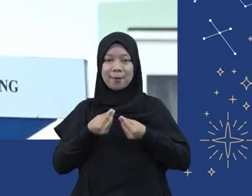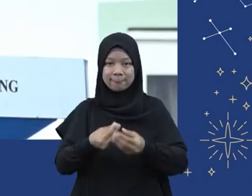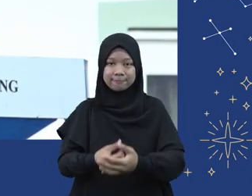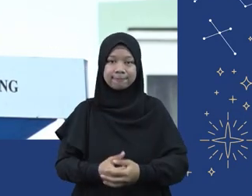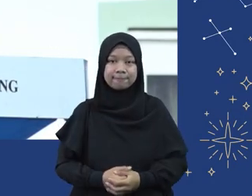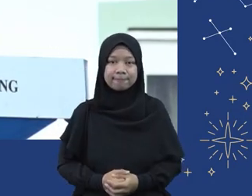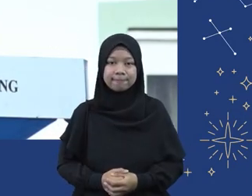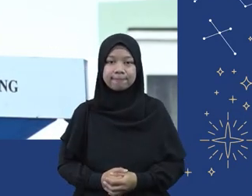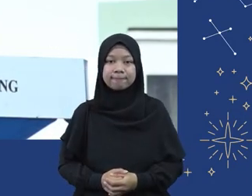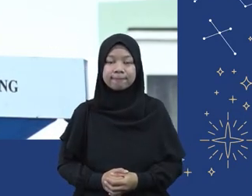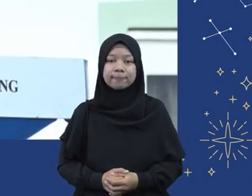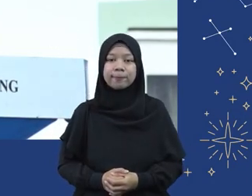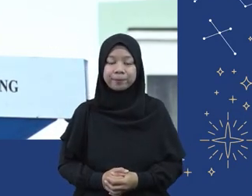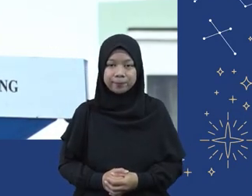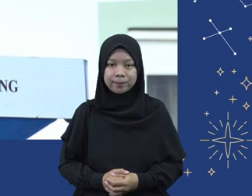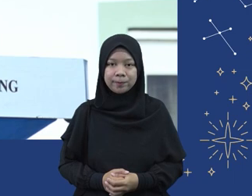ta'ala